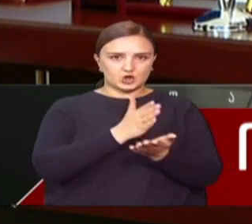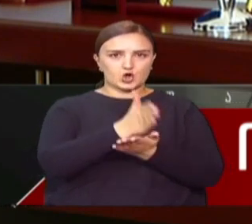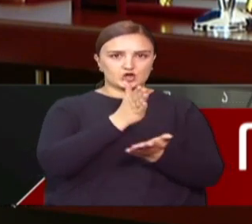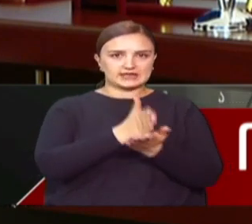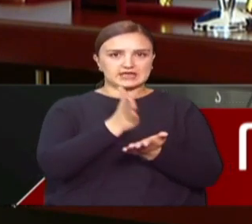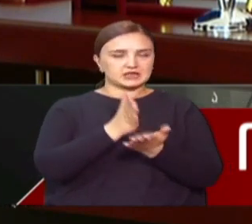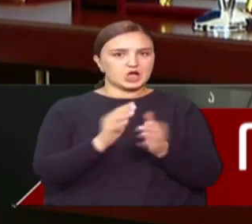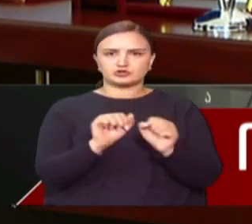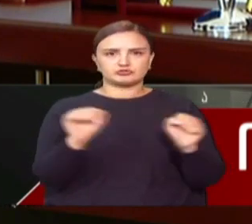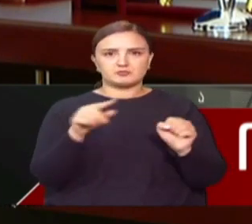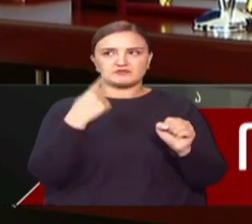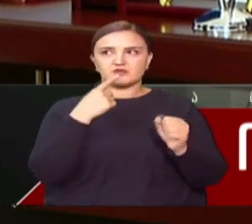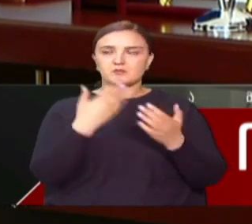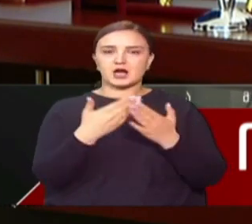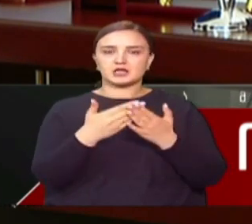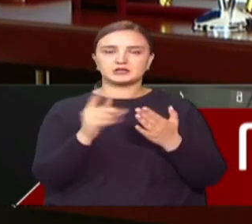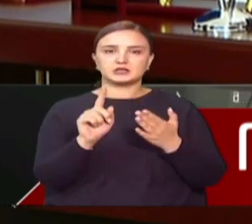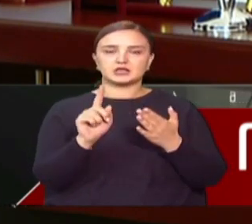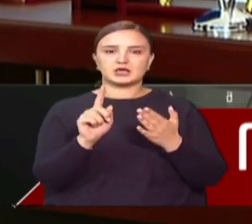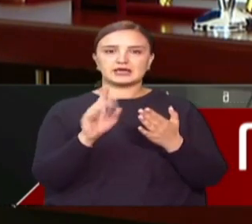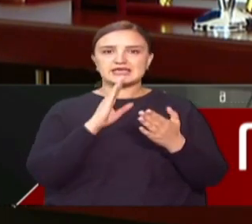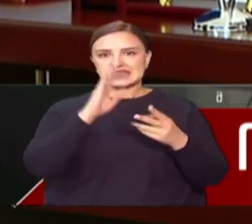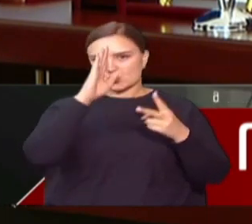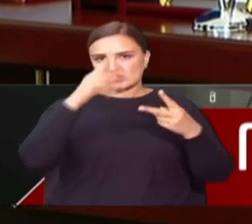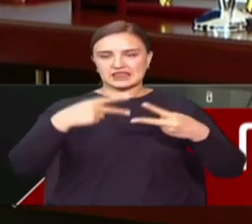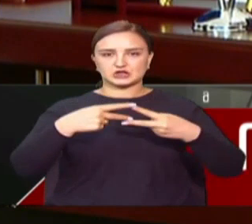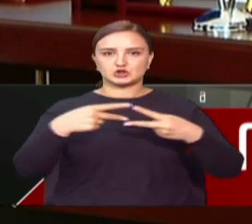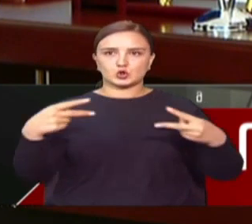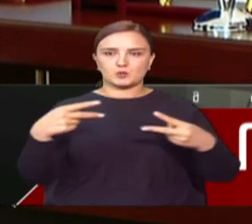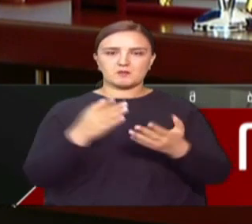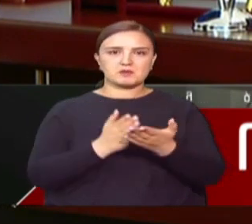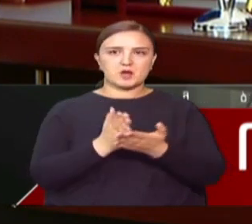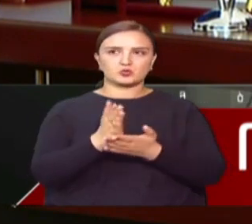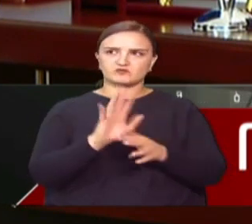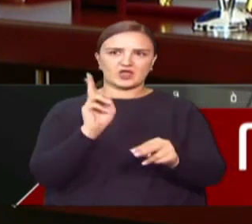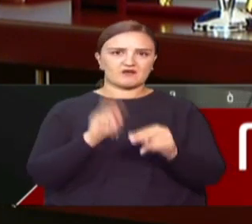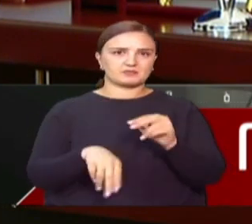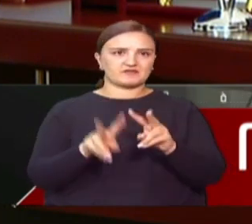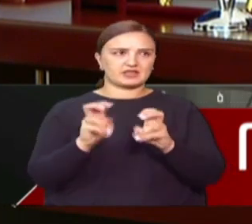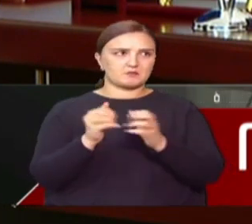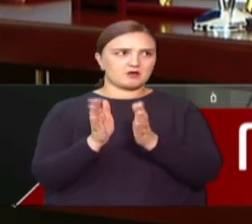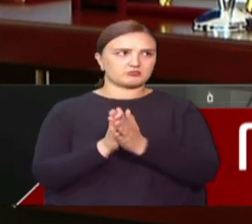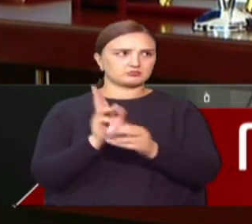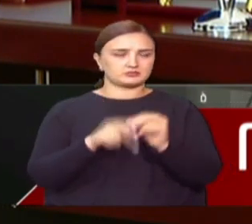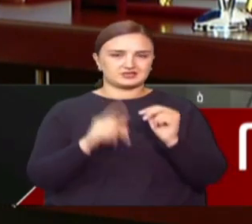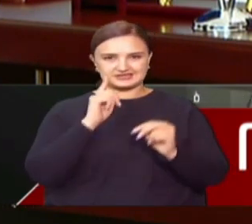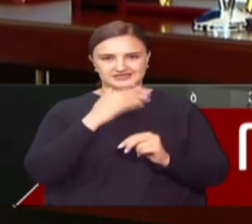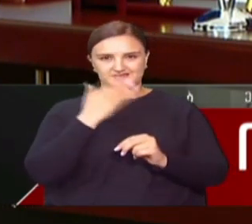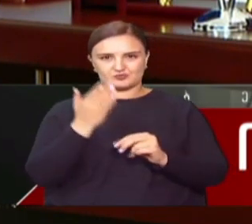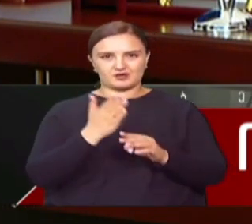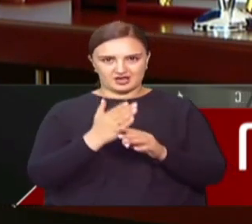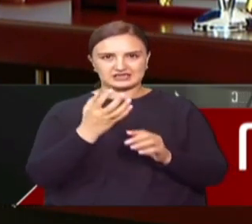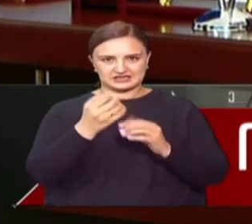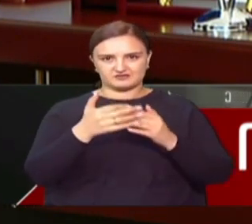Არ შეიძლება ვთქვათ, რომ რაღაცა ეტაპზე, მაგალითად, გენდერული თანასწორობის მიმართულებით ამოწურული გამოყენებული ასე ვთქვათ ყველა ამოცანა და აღარ არსებობს